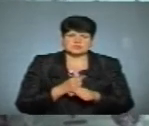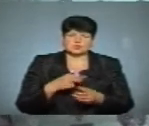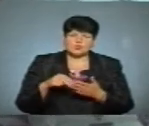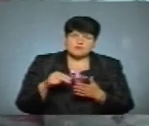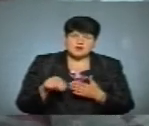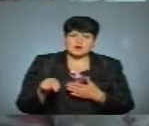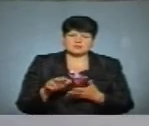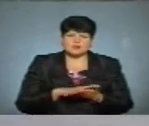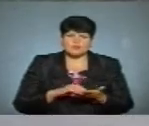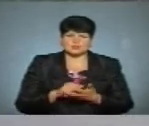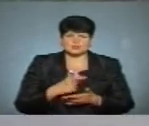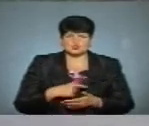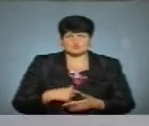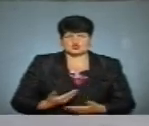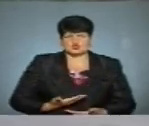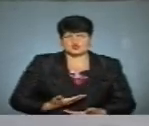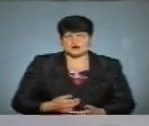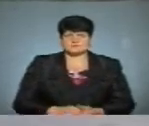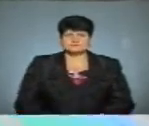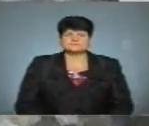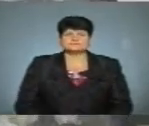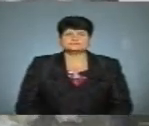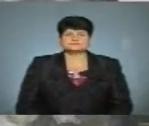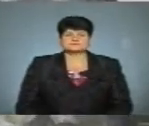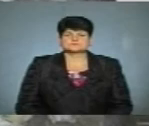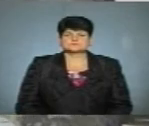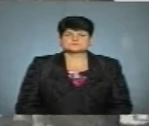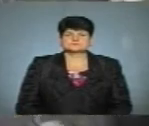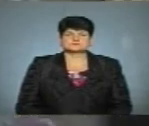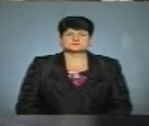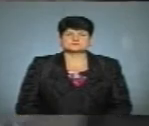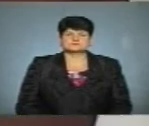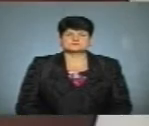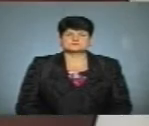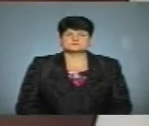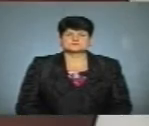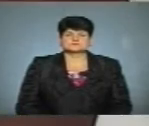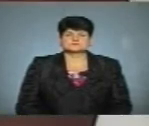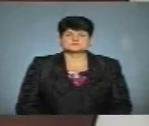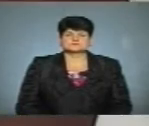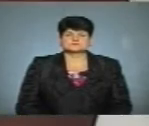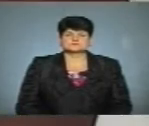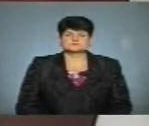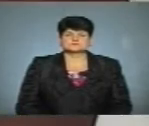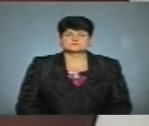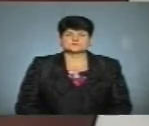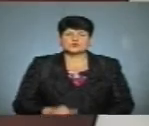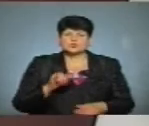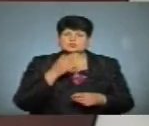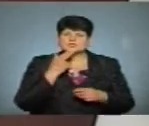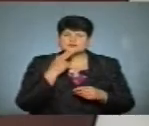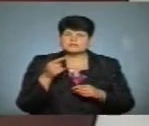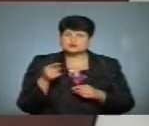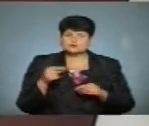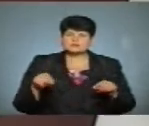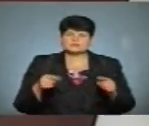і портити собі життя. Діана Ярошенко, Андрій Бодак. Новини на Суспільному. Тернопіль. У червні в Тернополі